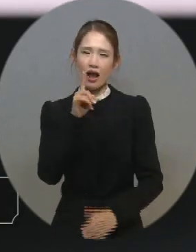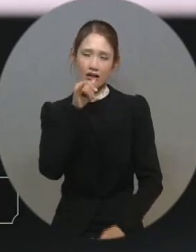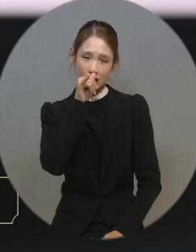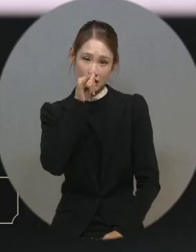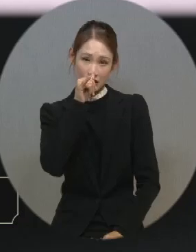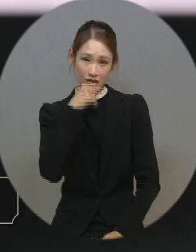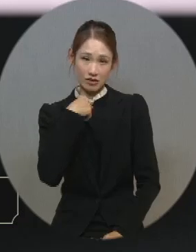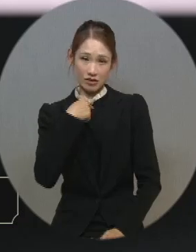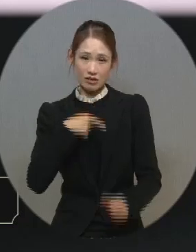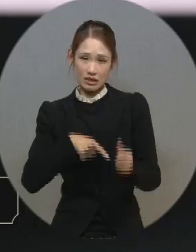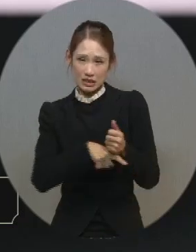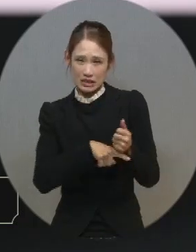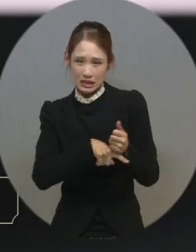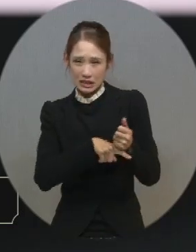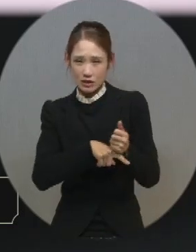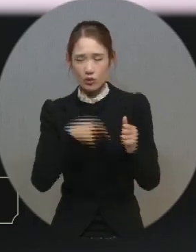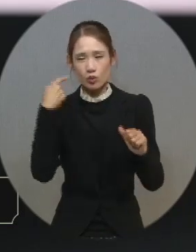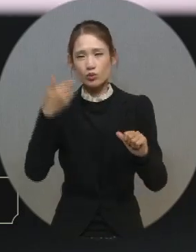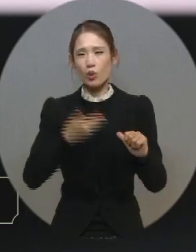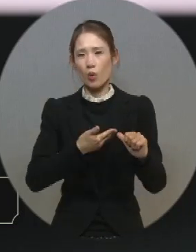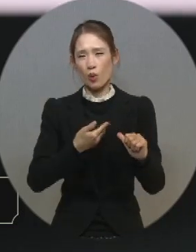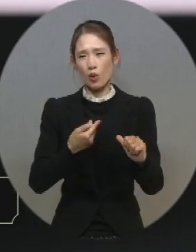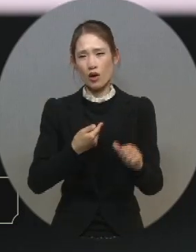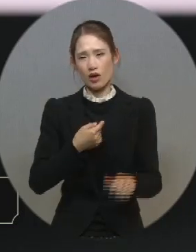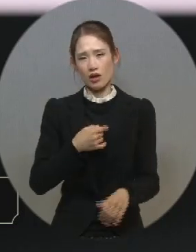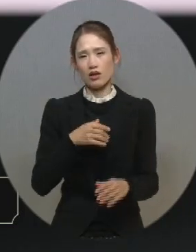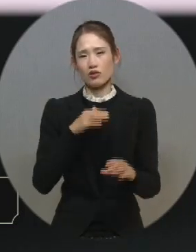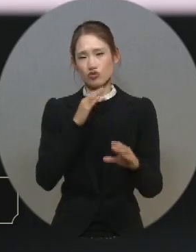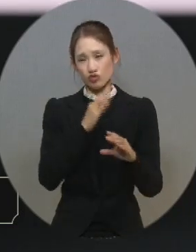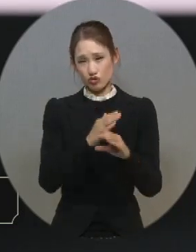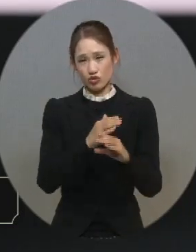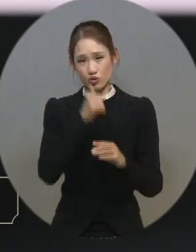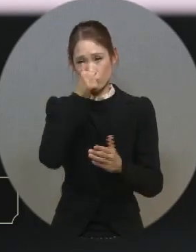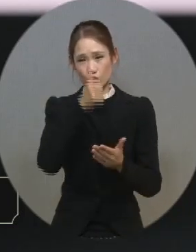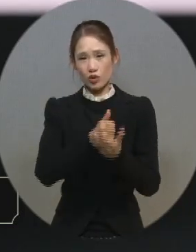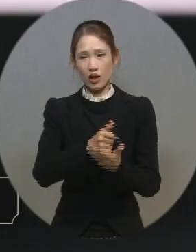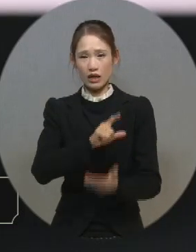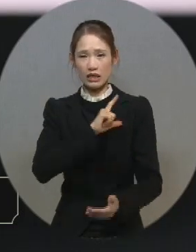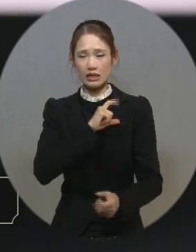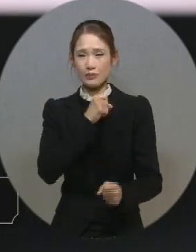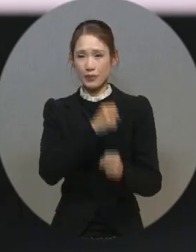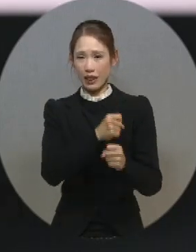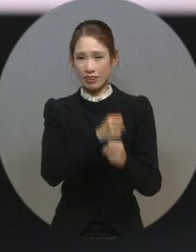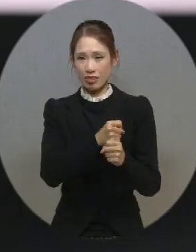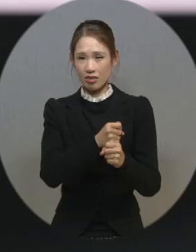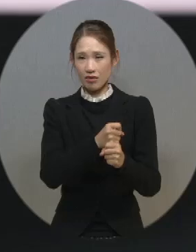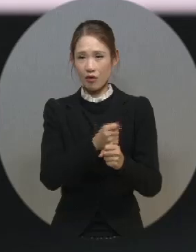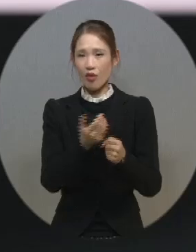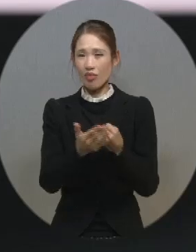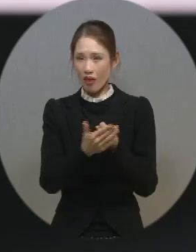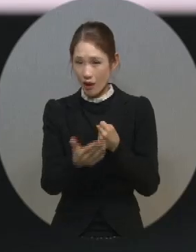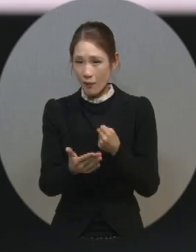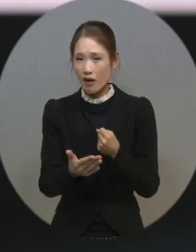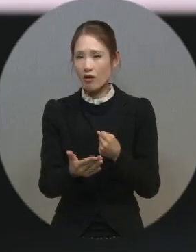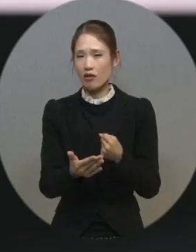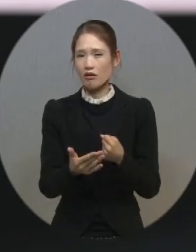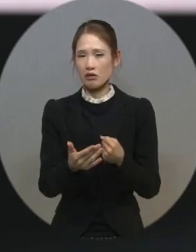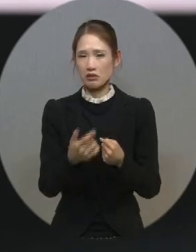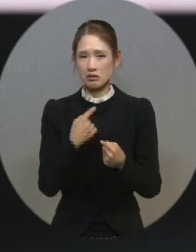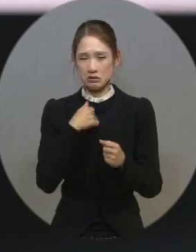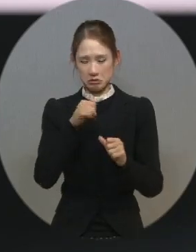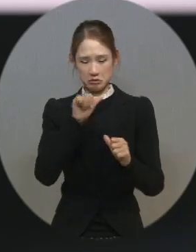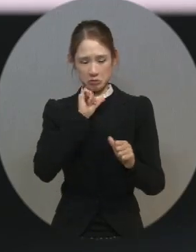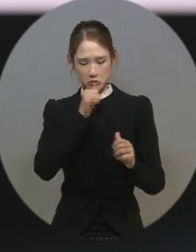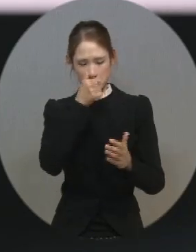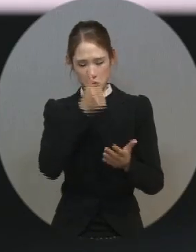저를 이제 취조하는 과정에서요. 이제 저한테 어떤 죄명을 정해야 되니까 뭐 잡을 게 별로